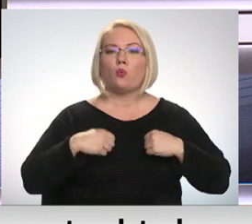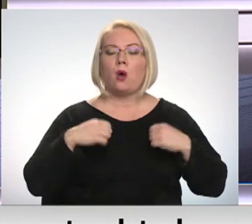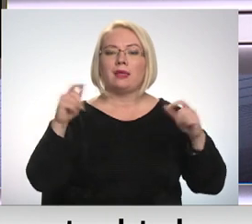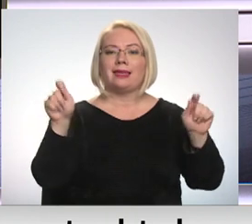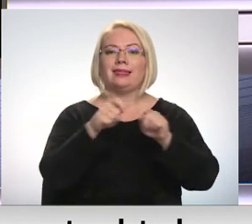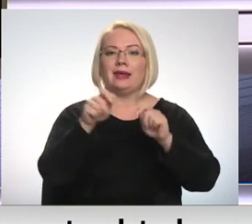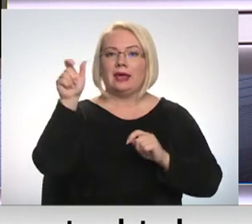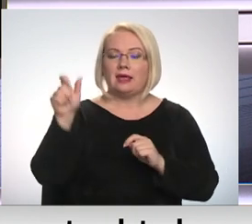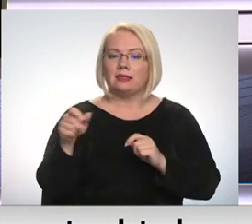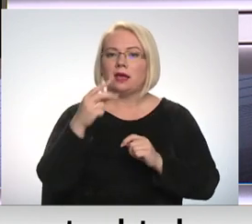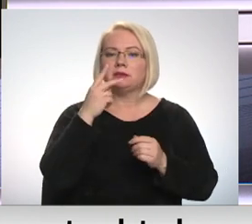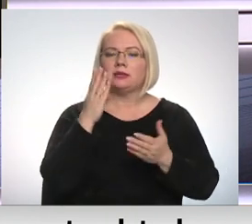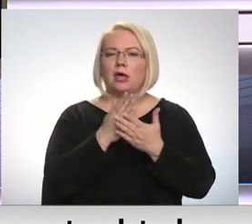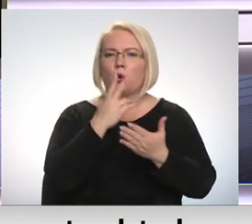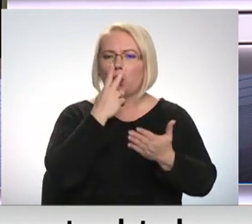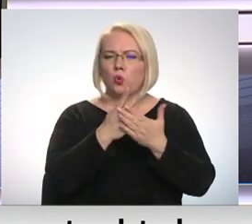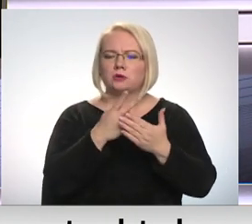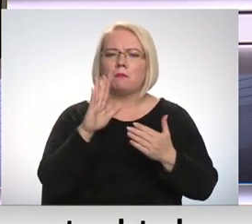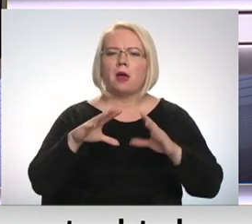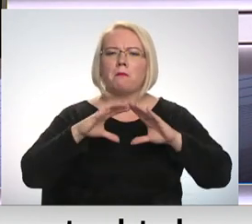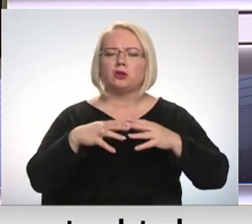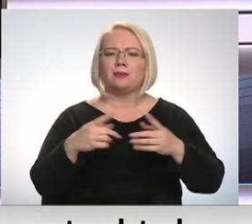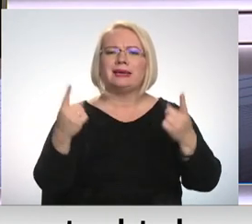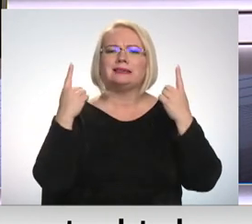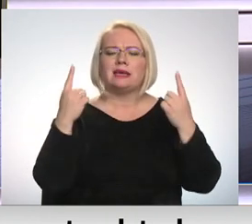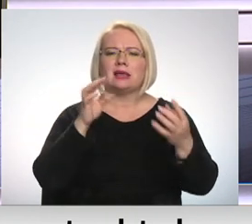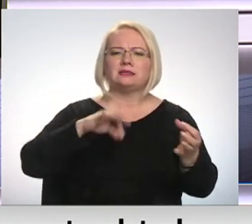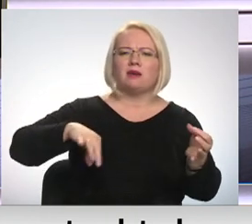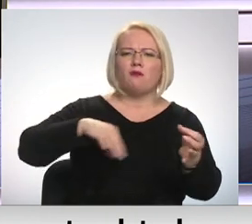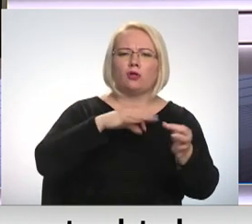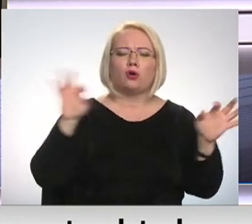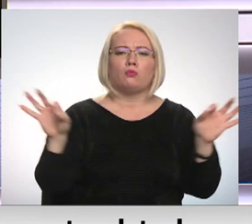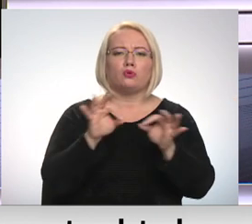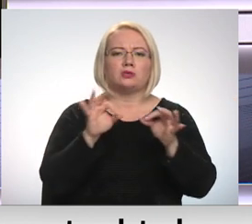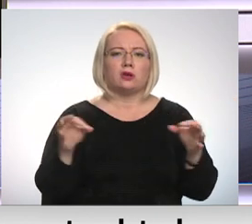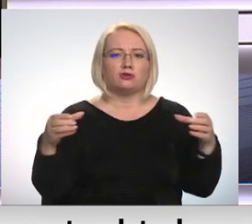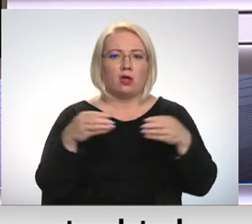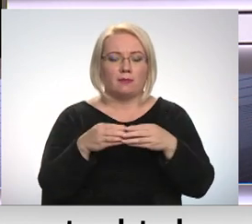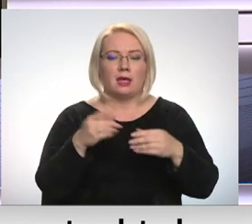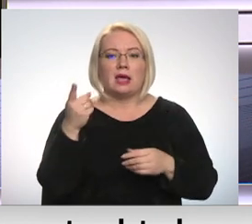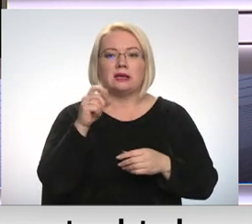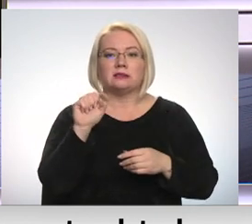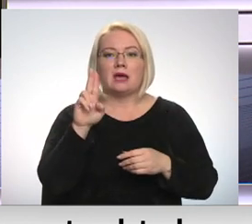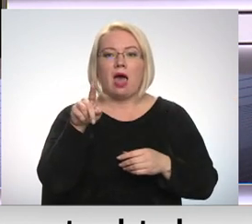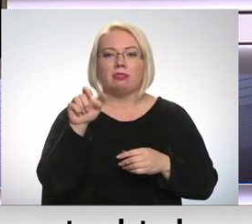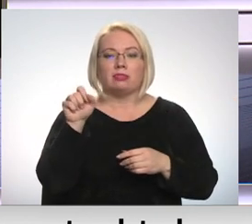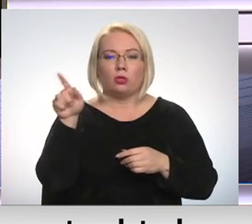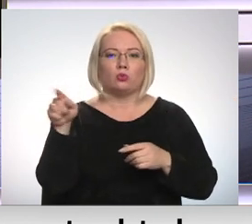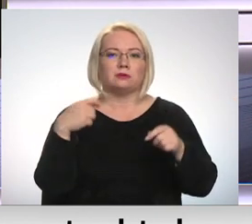tiek uzskatīts par vienu no pasaules izcilākajiem simfoniskās mūzikas kolektīviem. Santa tajā spēlē kopš